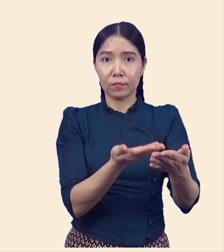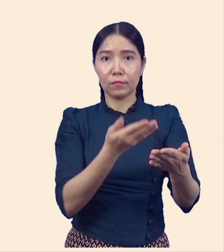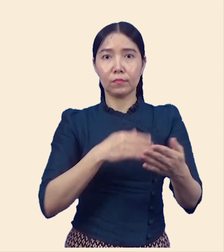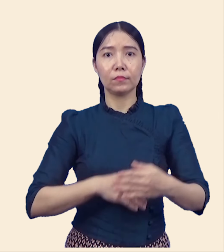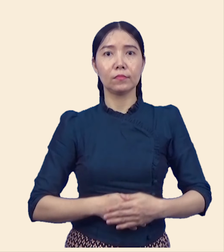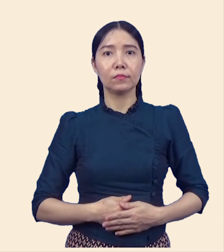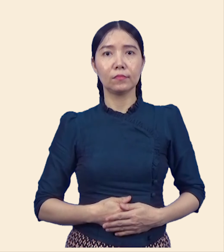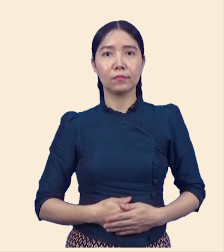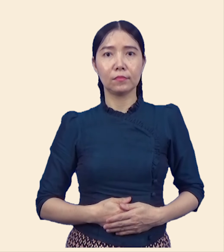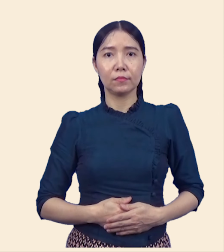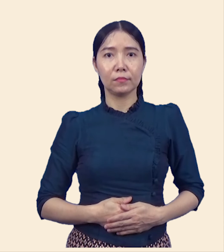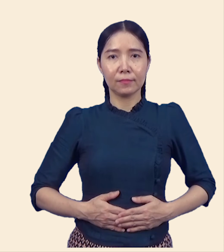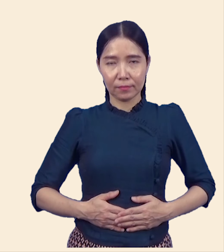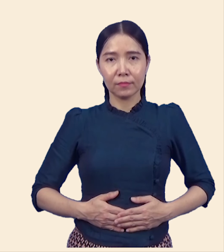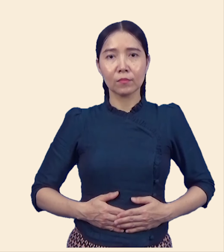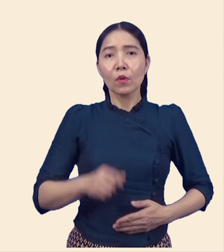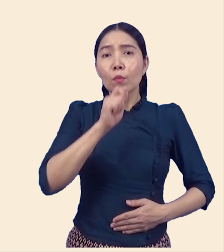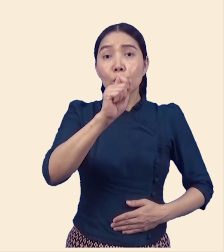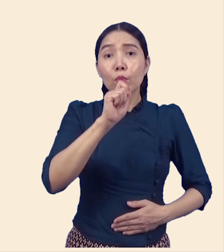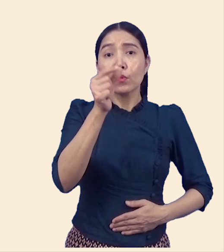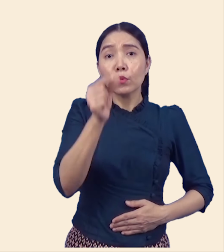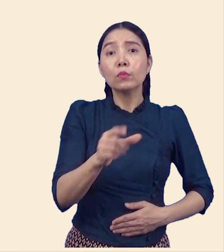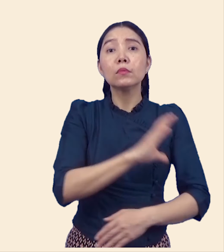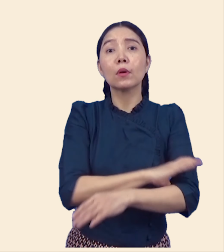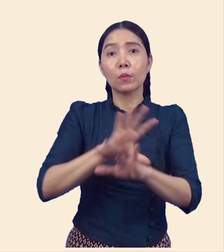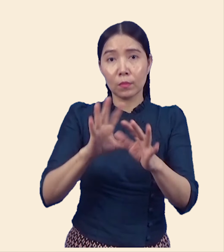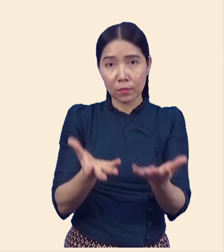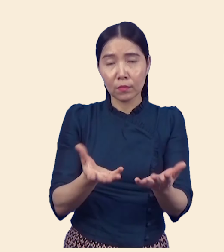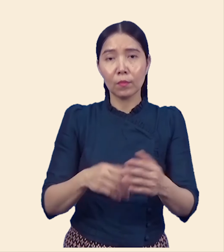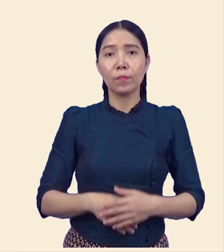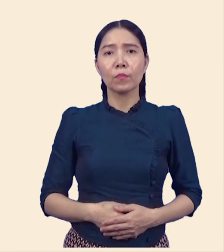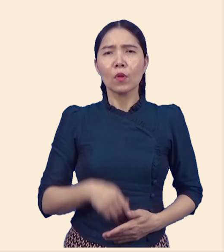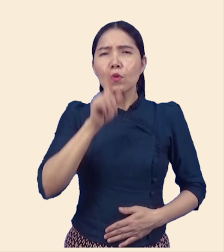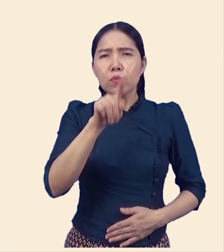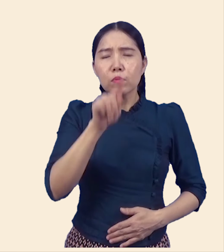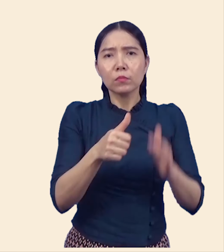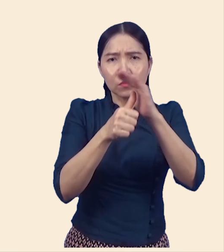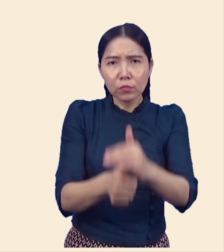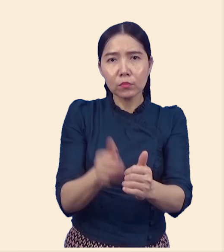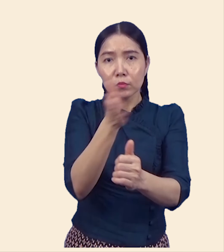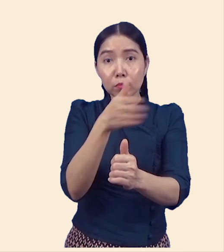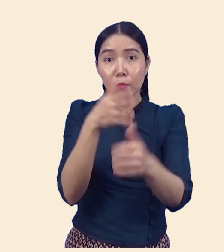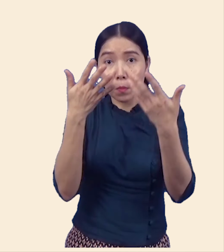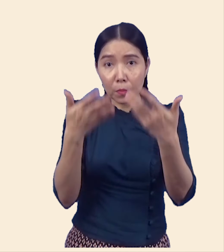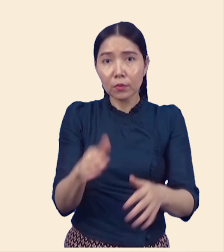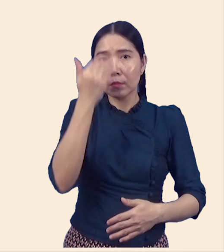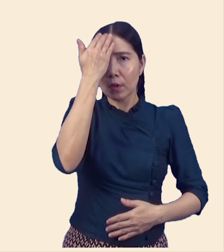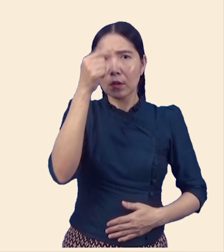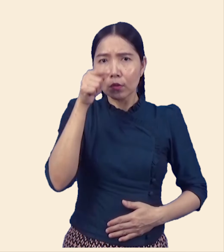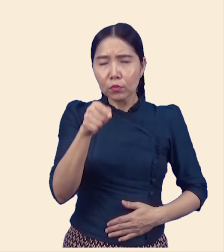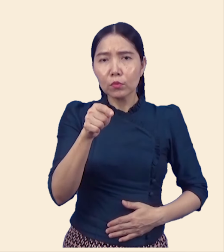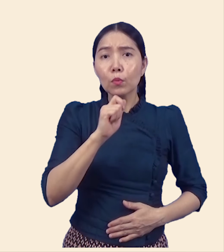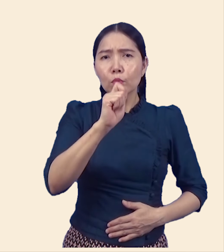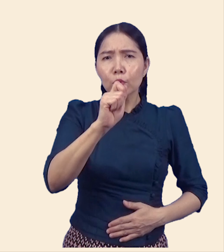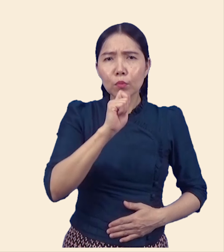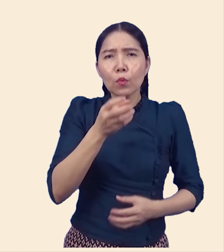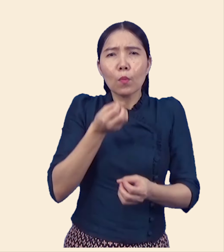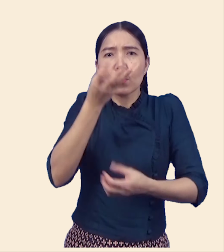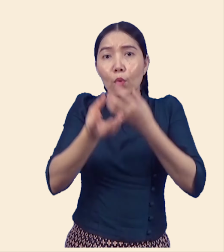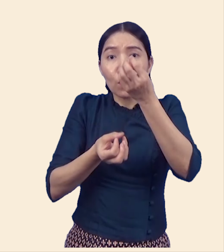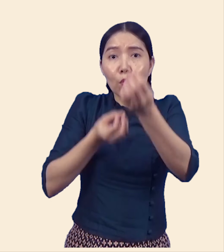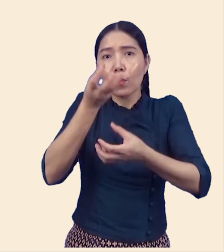နေနဲ့၎င်းတို့မဖြေဆိုခြင်းသောဒါမှမဟုတ်ဖြေဆိုရန်အဆင်မပြေသောမေးခွန်းများကိုမဖြေဆိုခွင့်ရှိကြောင်းဖိအားပေးခံ